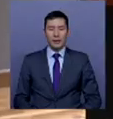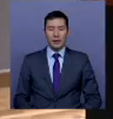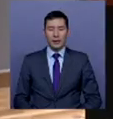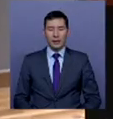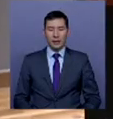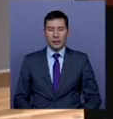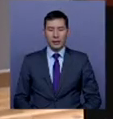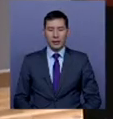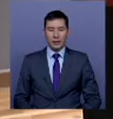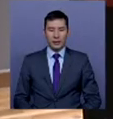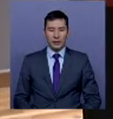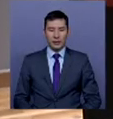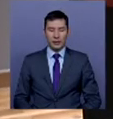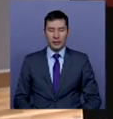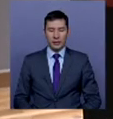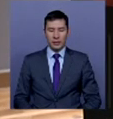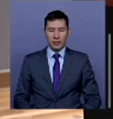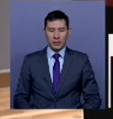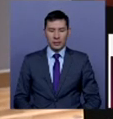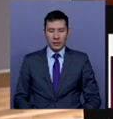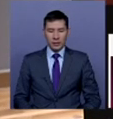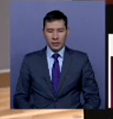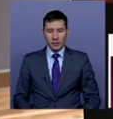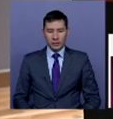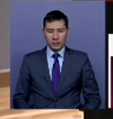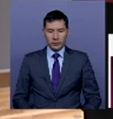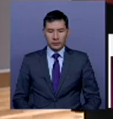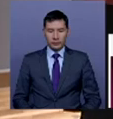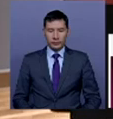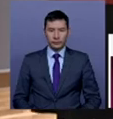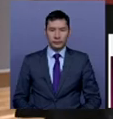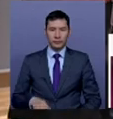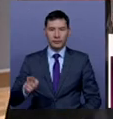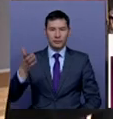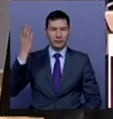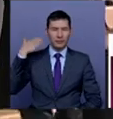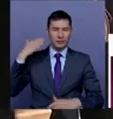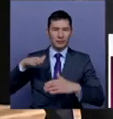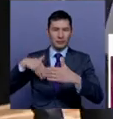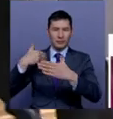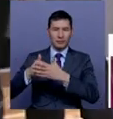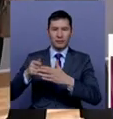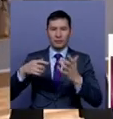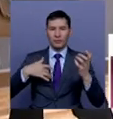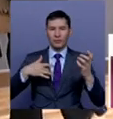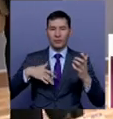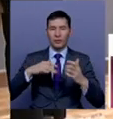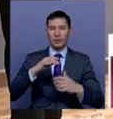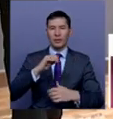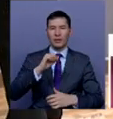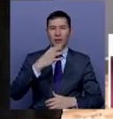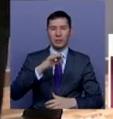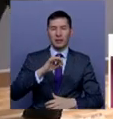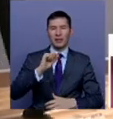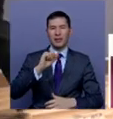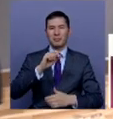Антологиялық жинақта осы Ықылас атындағы музыкалық аспаптарда аспап музейде сақталған сонау кешегі Құрманғазы болсын, Абай болсын, Ақан